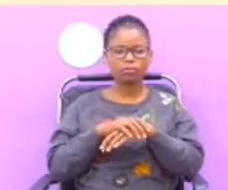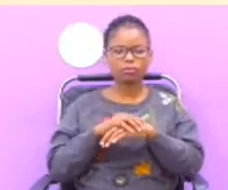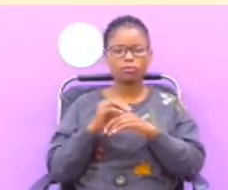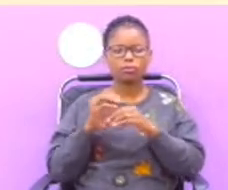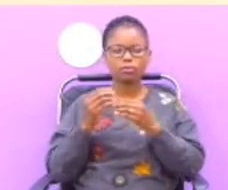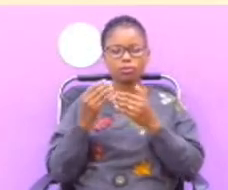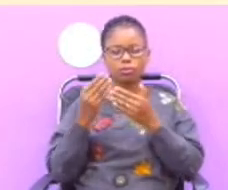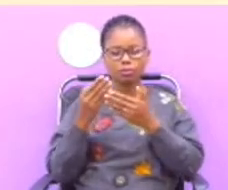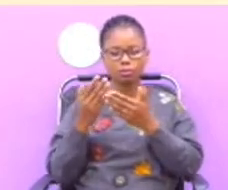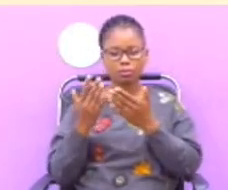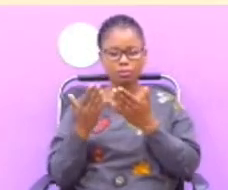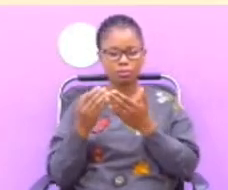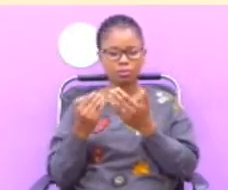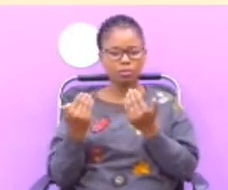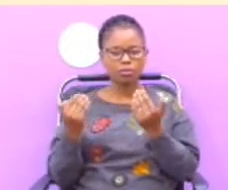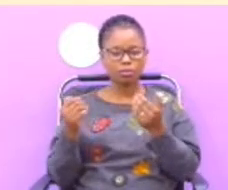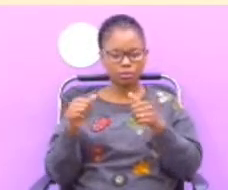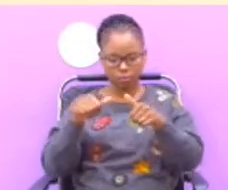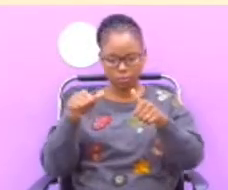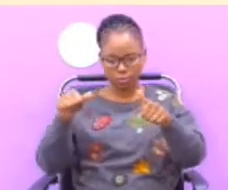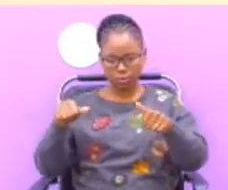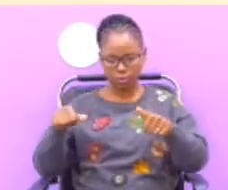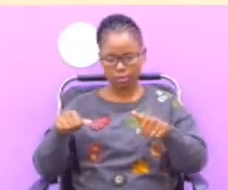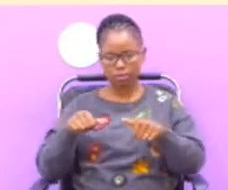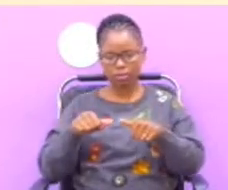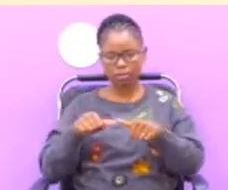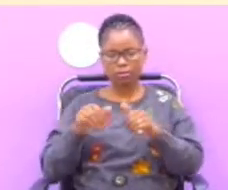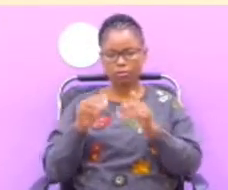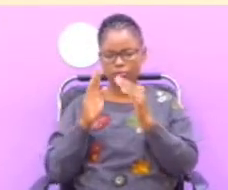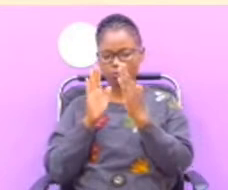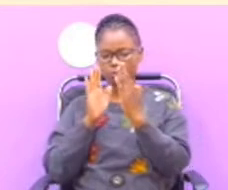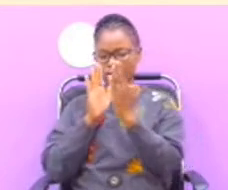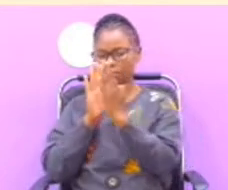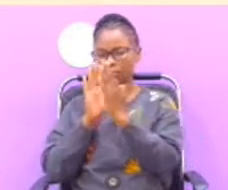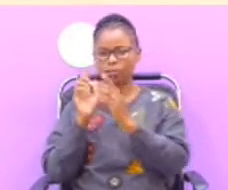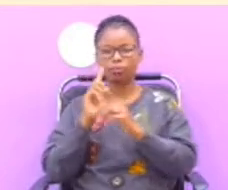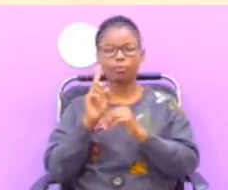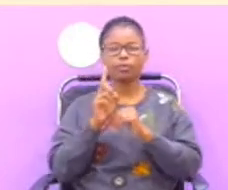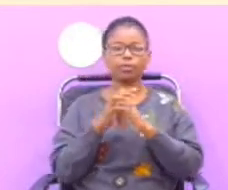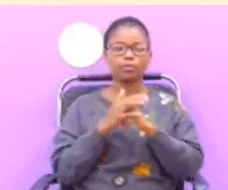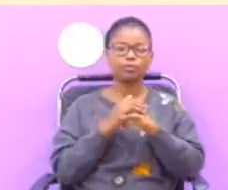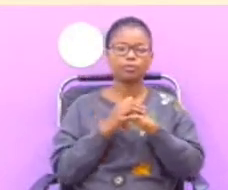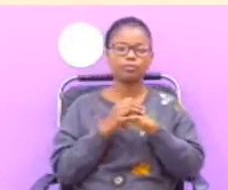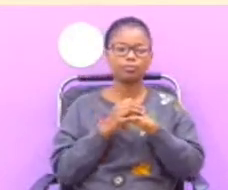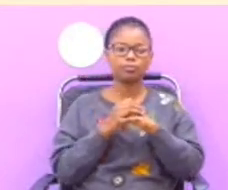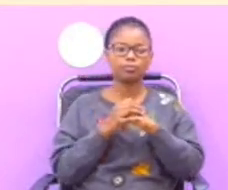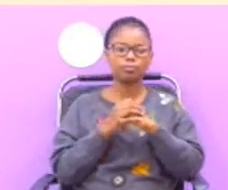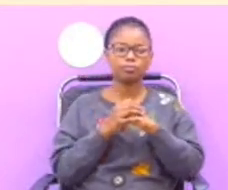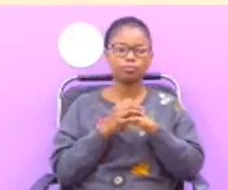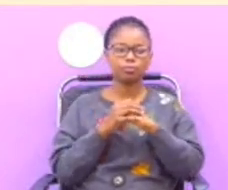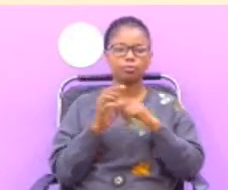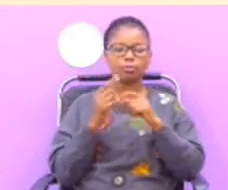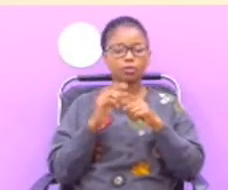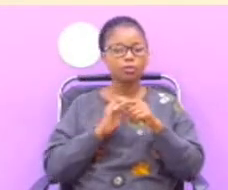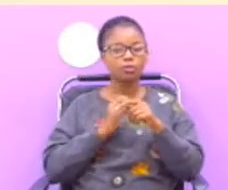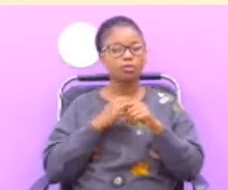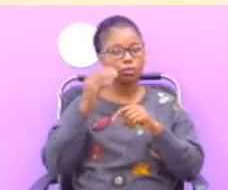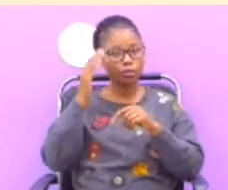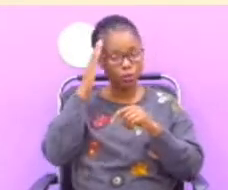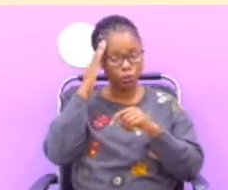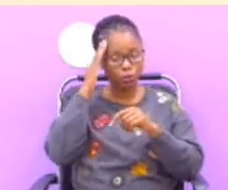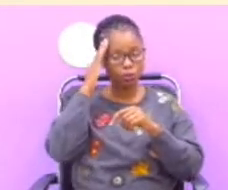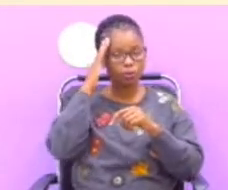ciana marabanga to matirenda igongona riu rifecane na rio tetu tiko tukimenya tuko tukimenya